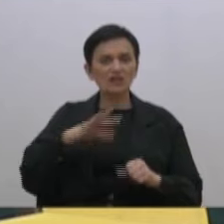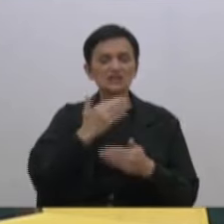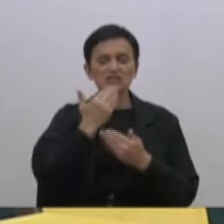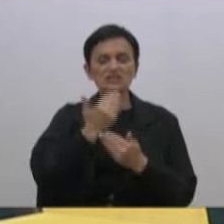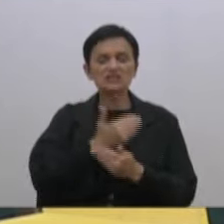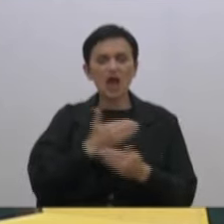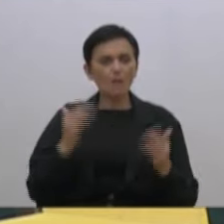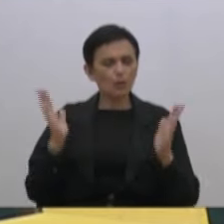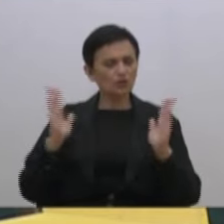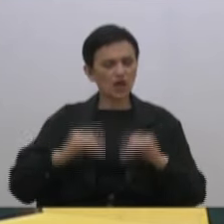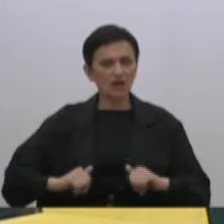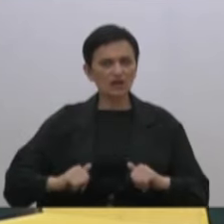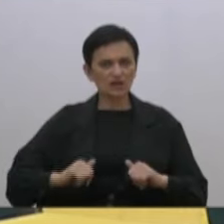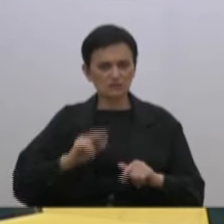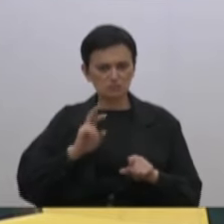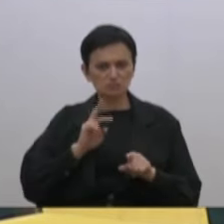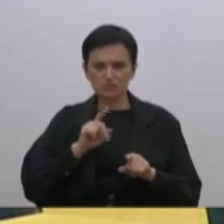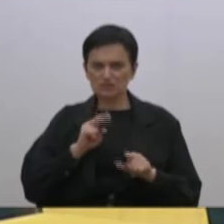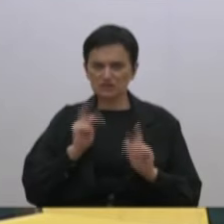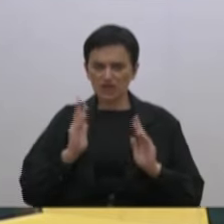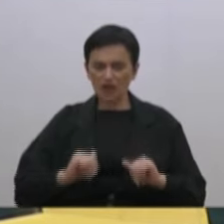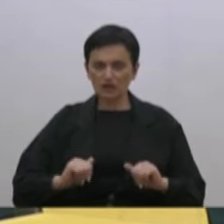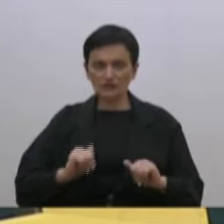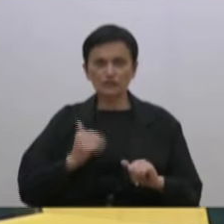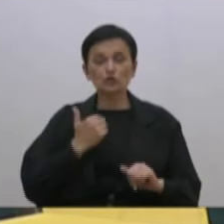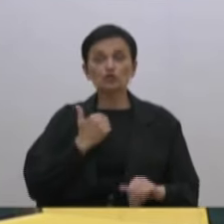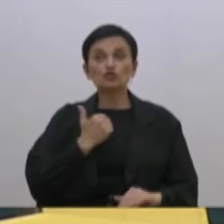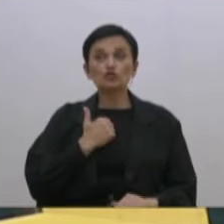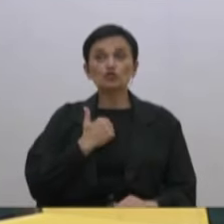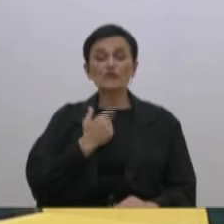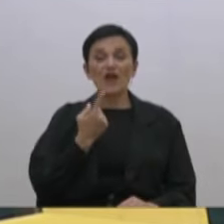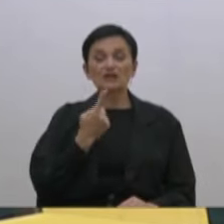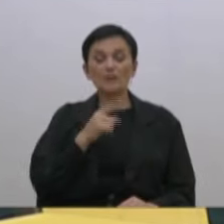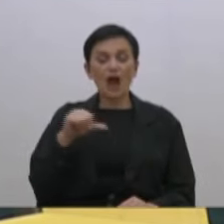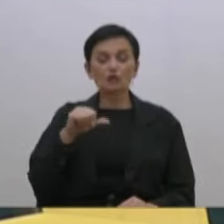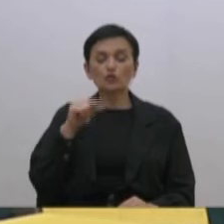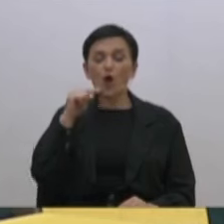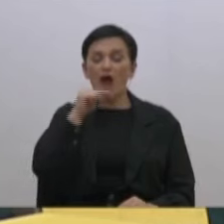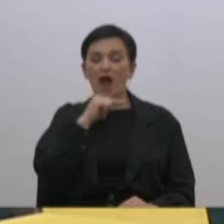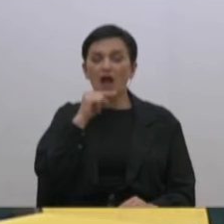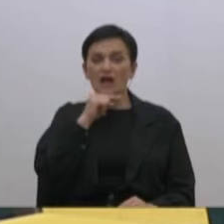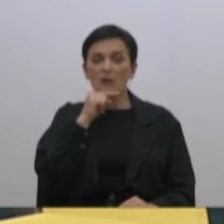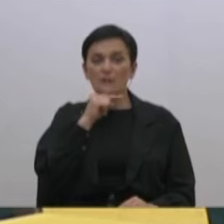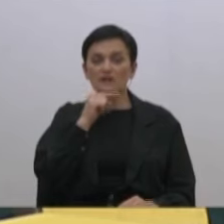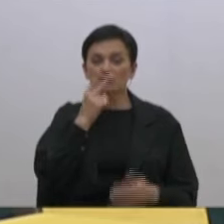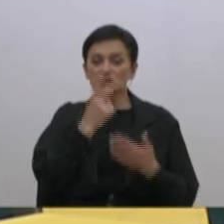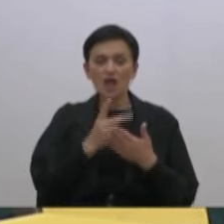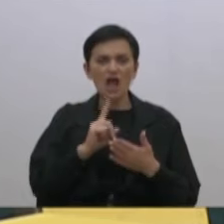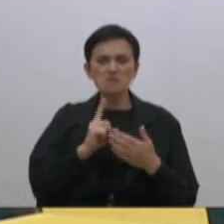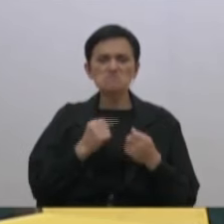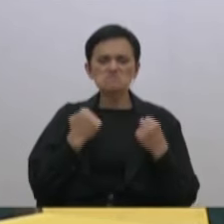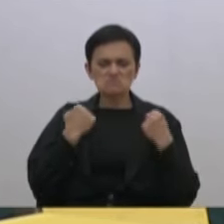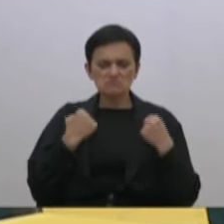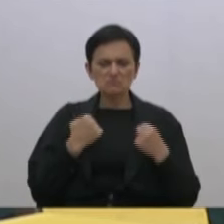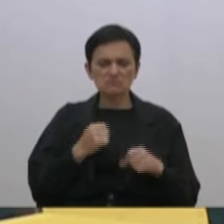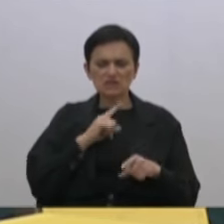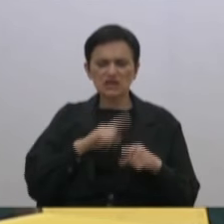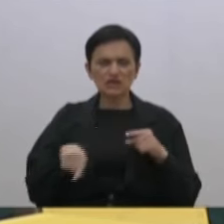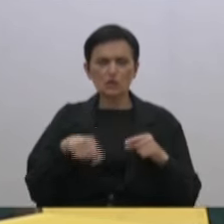საბოლოოდ დაანგრევდა. და ამას ჩვენ არა მარტო ეკონომიკით ვიგემებდით, ვიგემებით ხისიერი